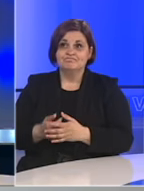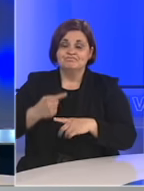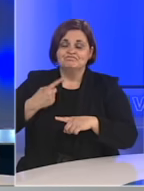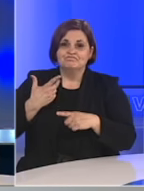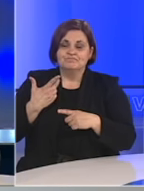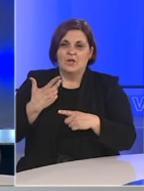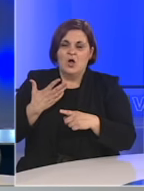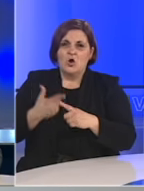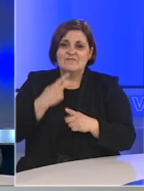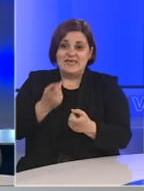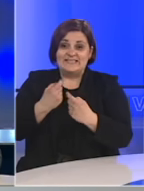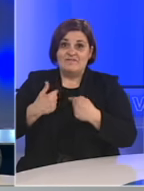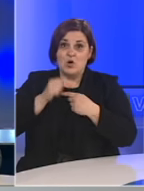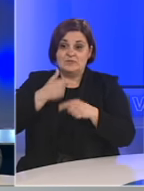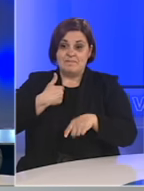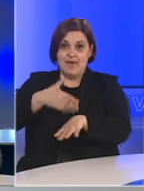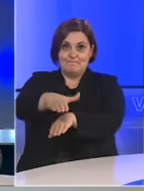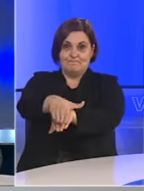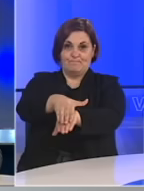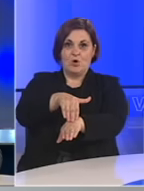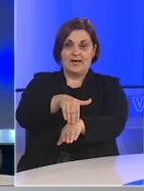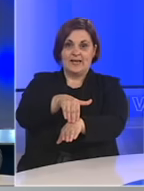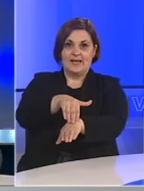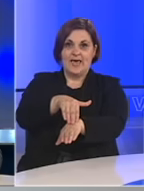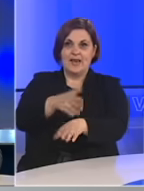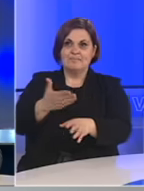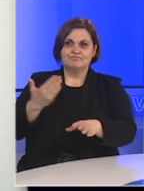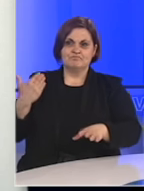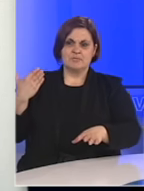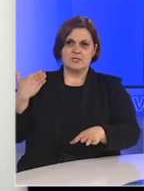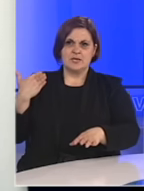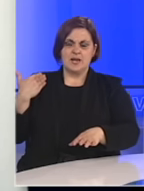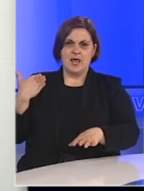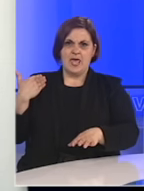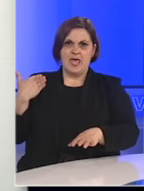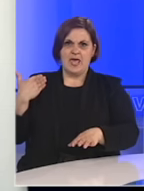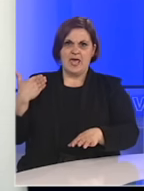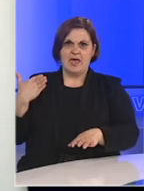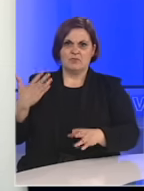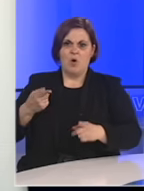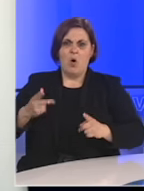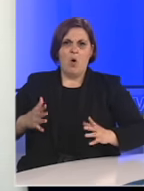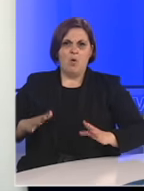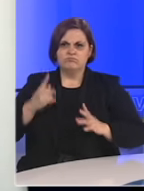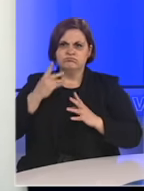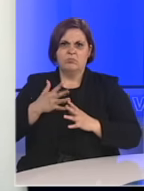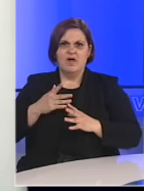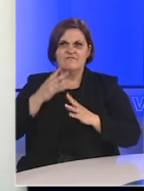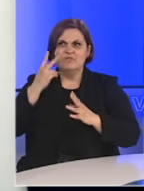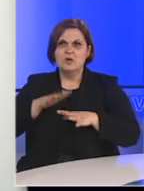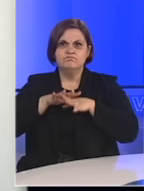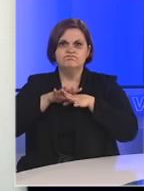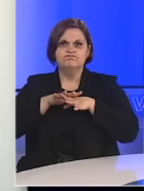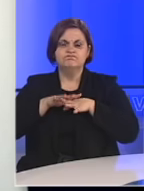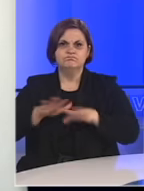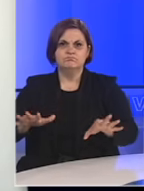Konkretno, ova inicijativa koju sam ja pokrenula je počela nedavno eskaliranjem globalne